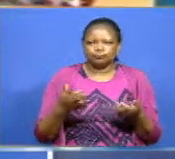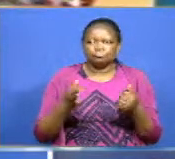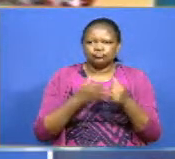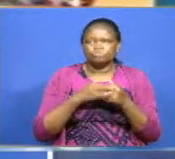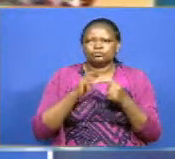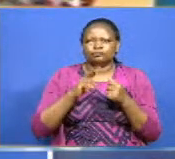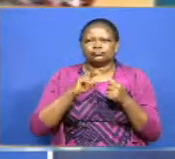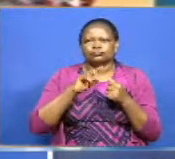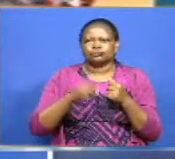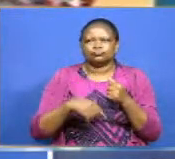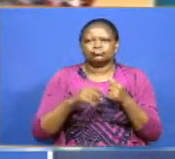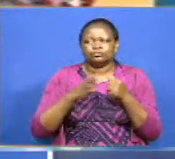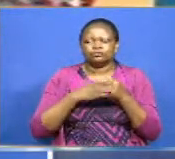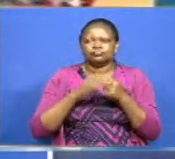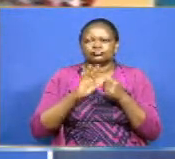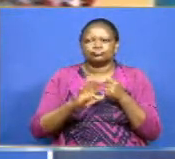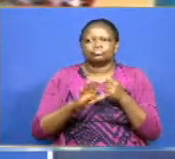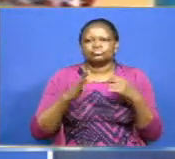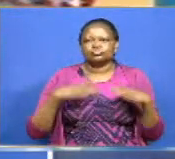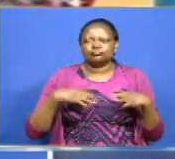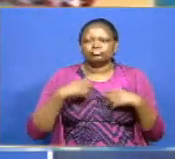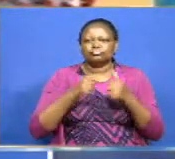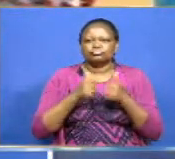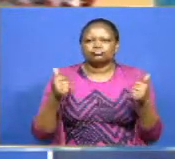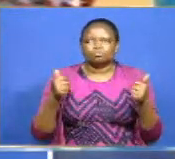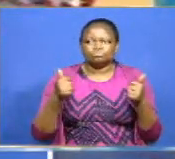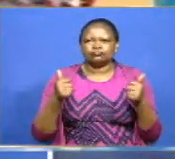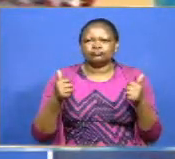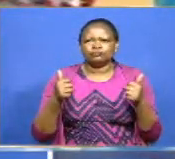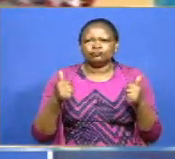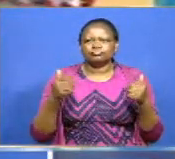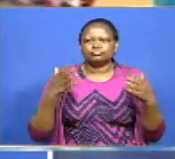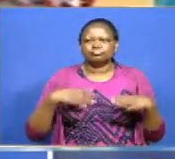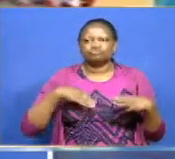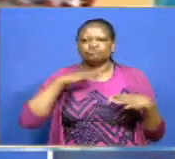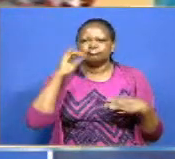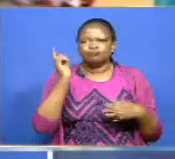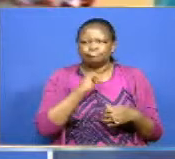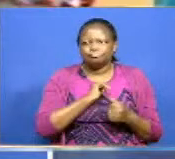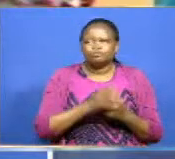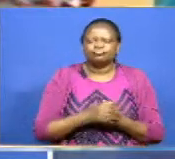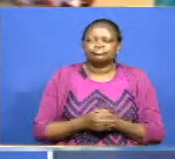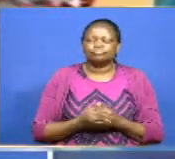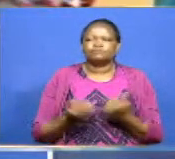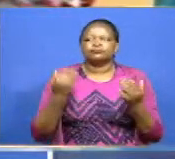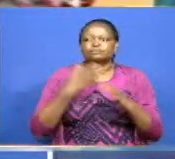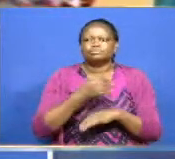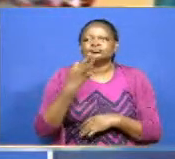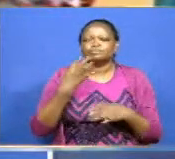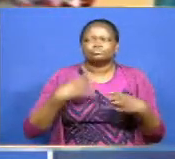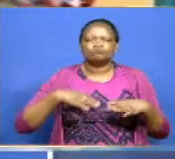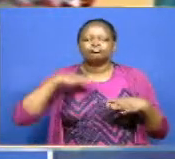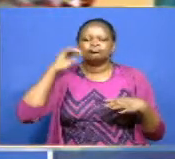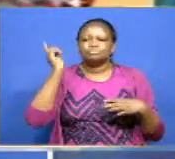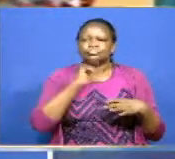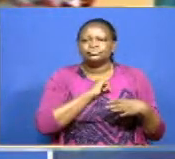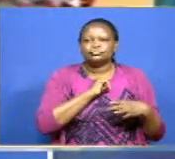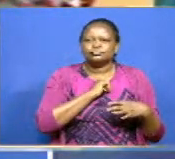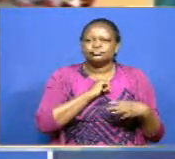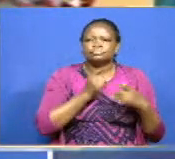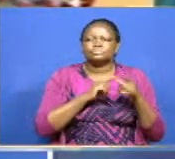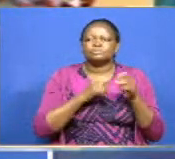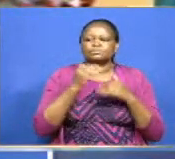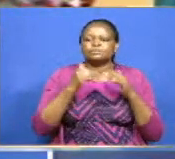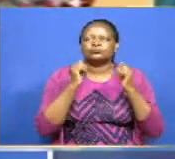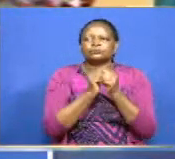82,195 waliopona. Wakati huo huo, idadi ya walioaga dunia imeongezeka baada ya wagonjwa watatu zaidi kufariki na